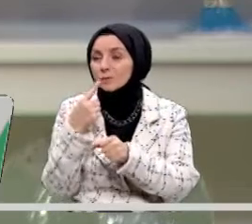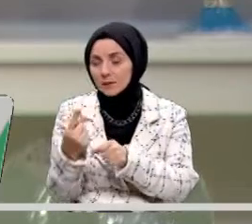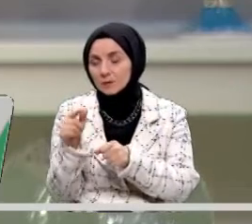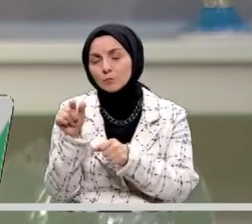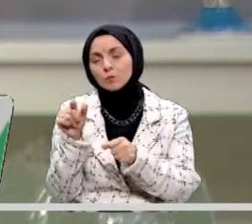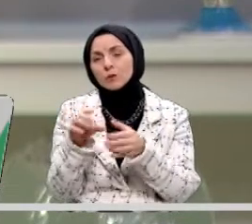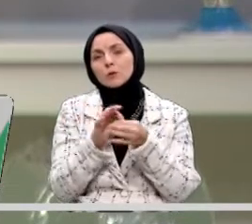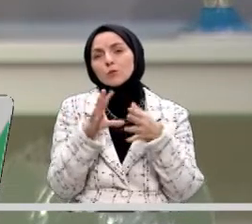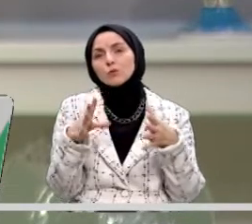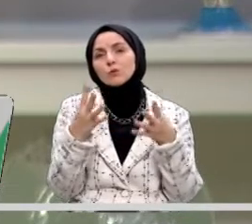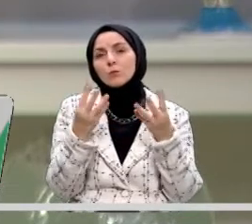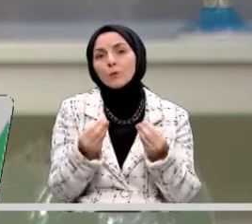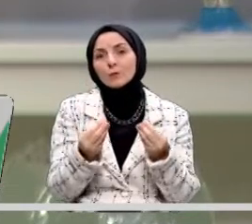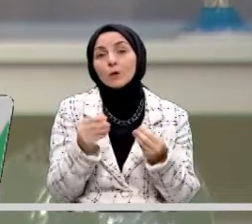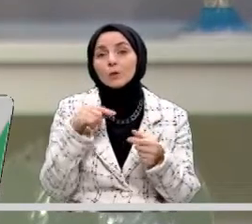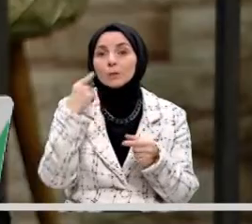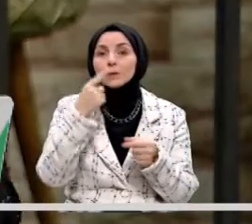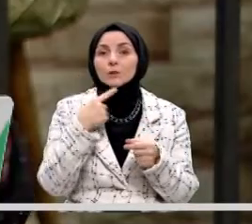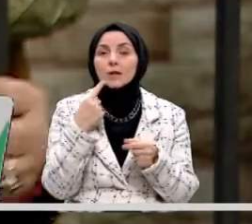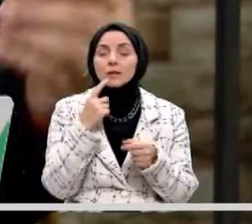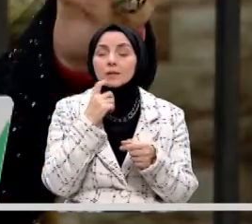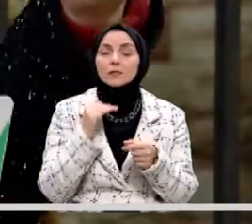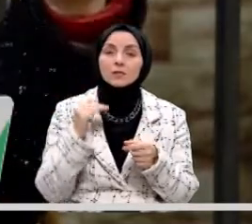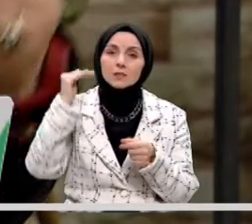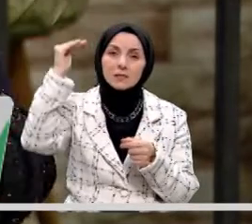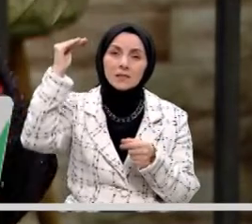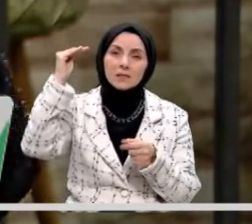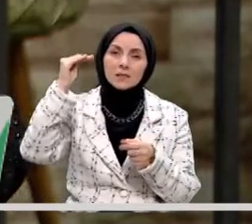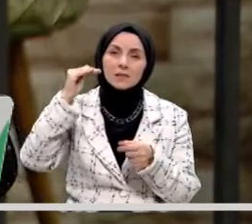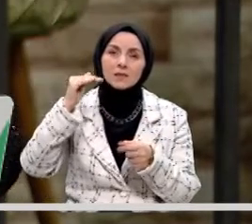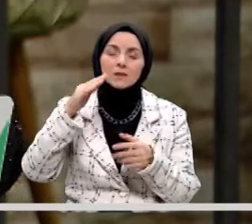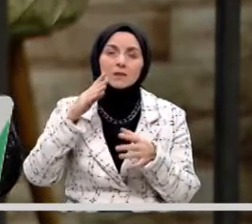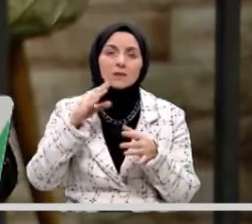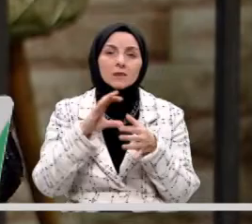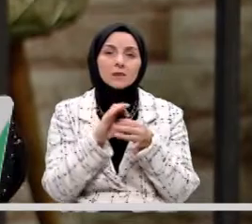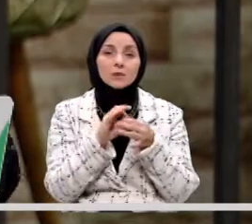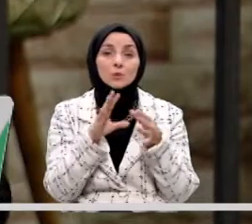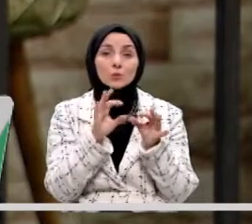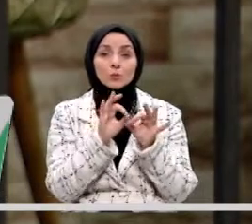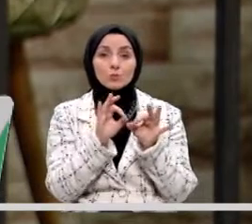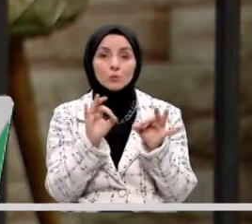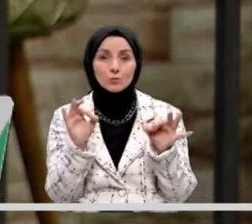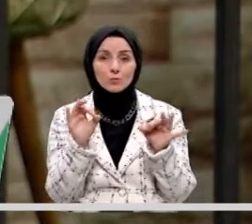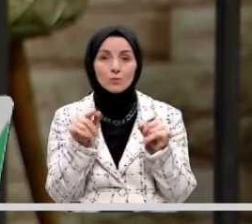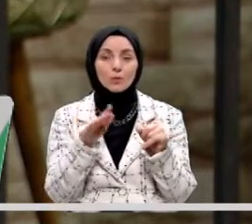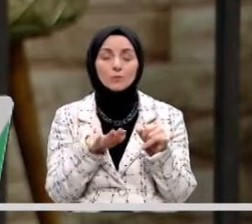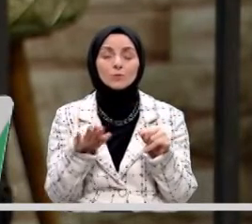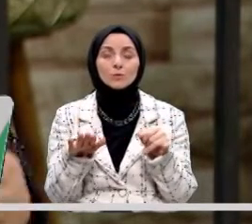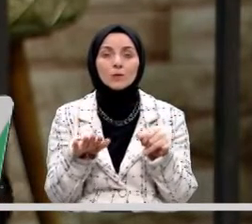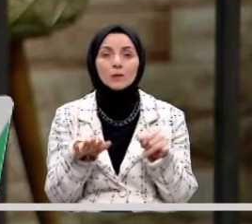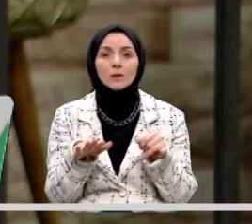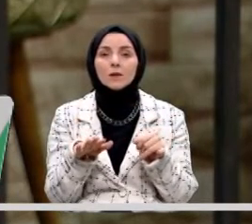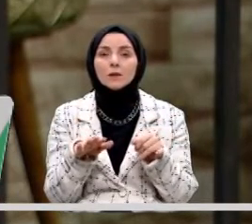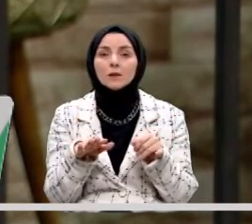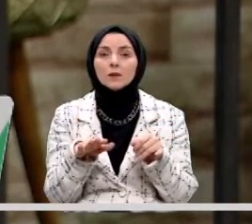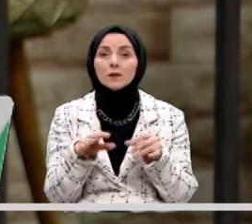ya o yüzden de yetişkinlikteki acziyet çocukluktaki bize merhamet gibi veriler acizlik duygusunun sonucudur Bu bir